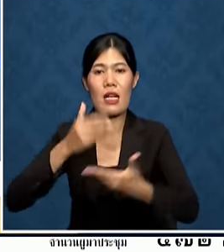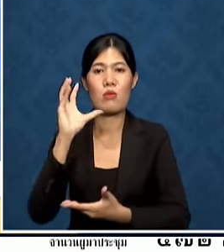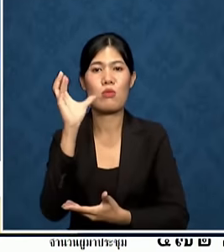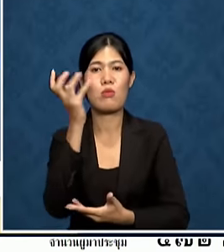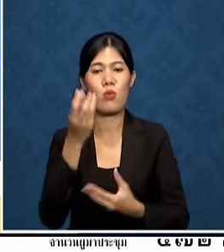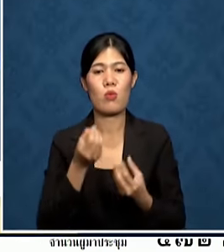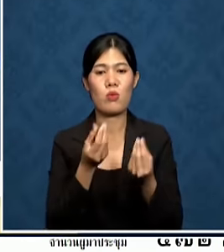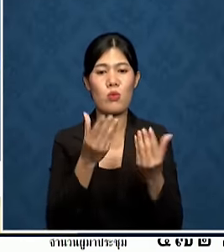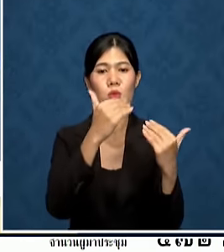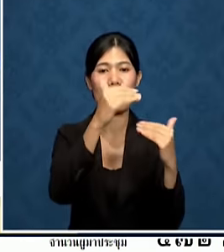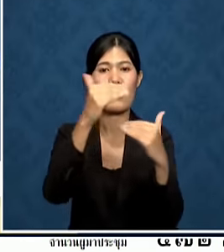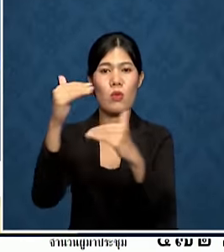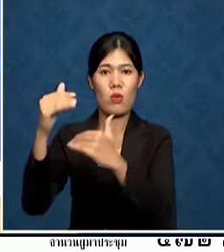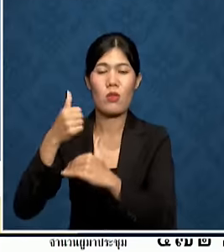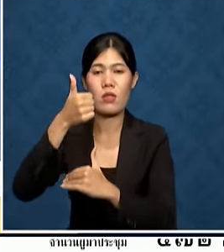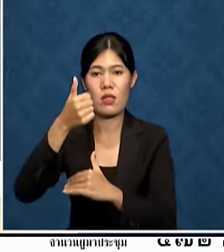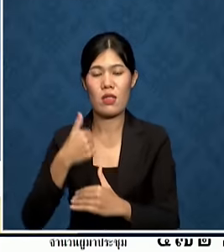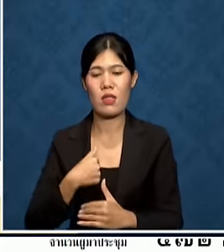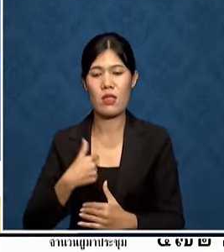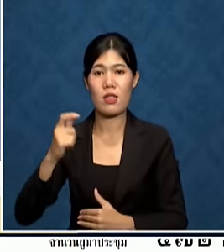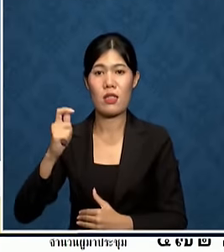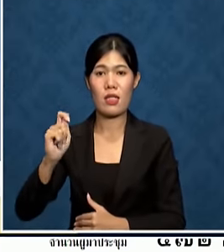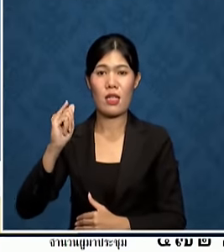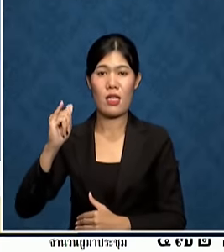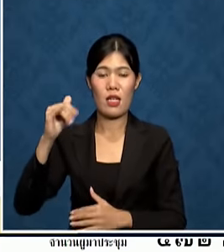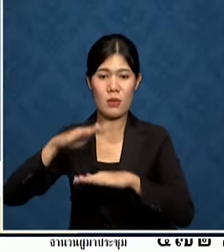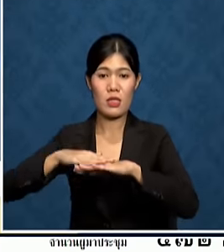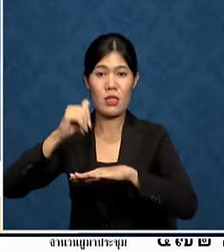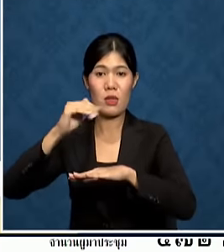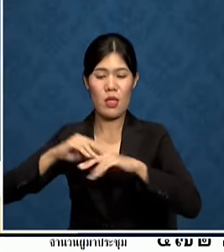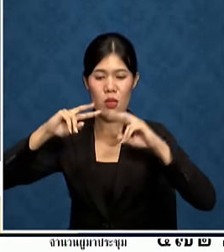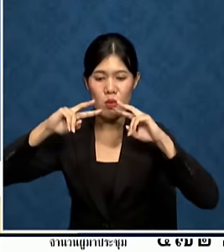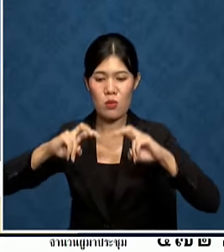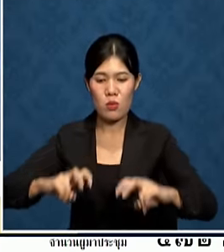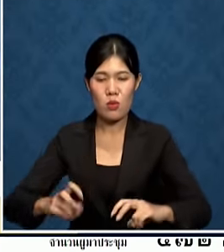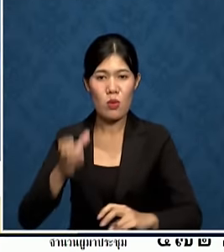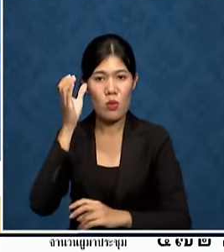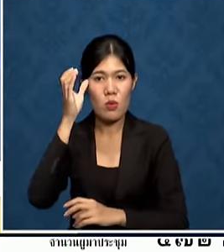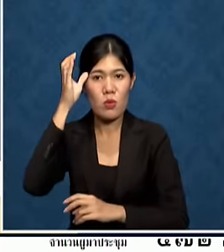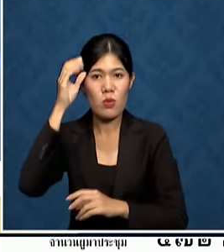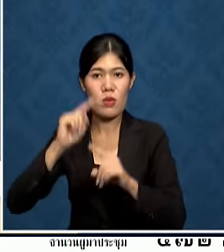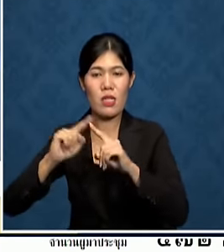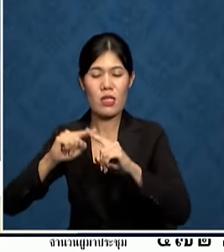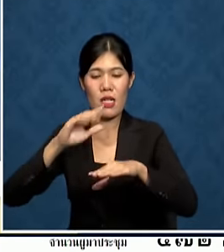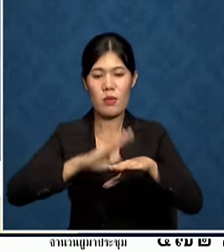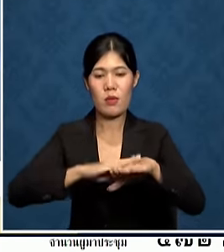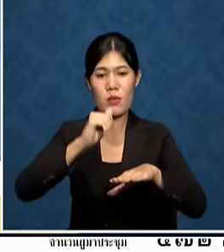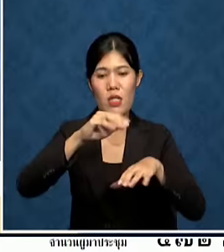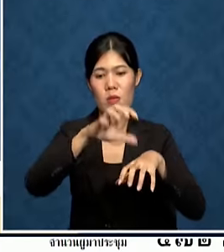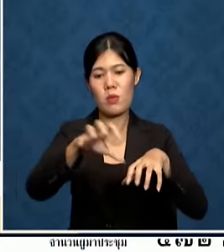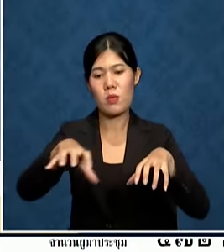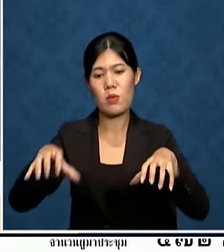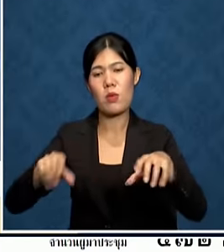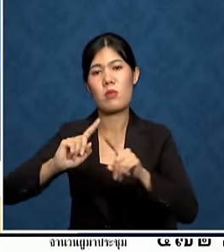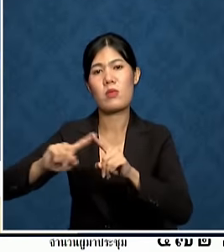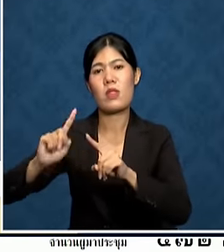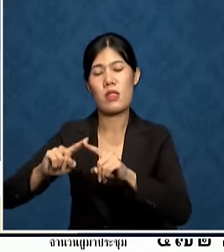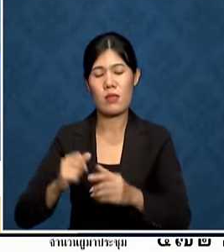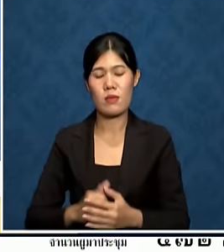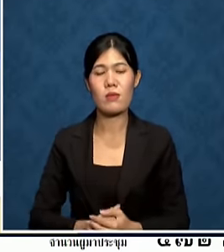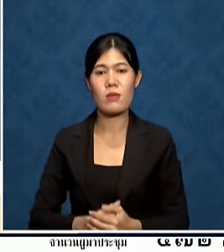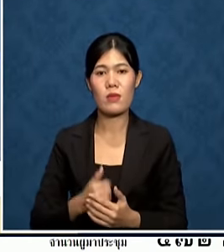ไหนนะครับยังไม่นับศักยภาพ AIที่จะช่วยวิเคราะห์ข้อมูลเพื่อเพิ่มความสามารถให้ SMEพูดเรื่องนี้แล้วขออนุญาต